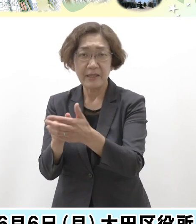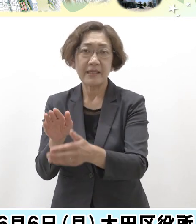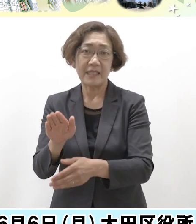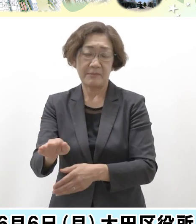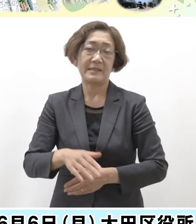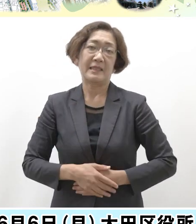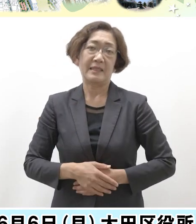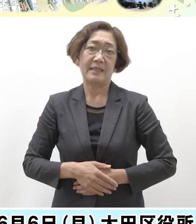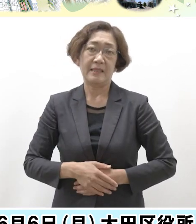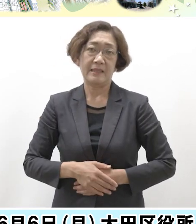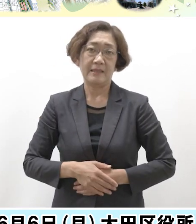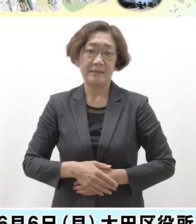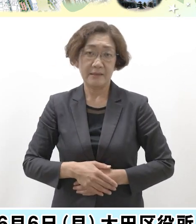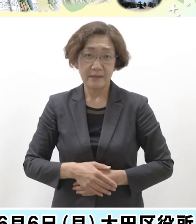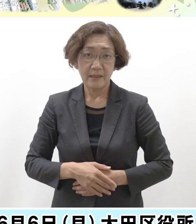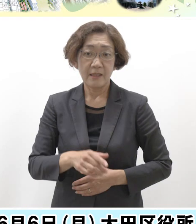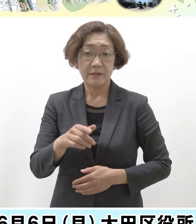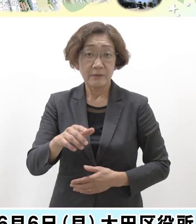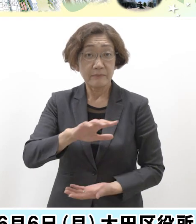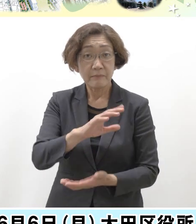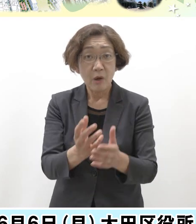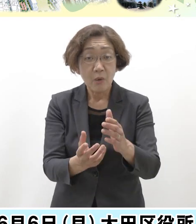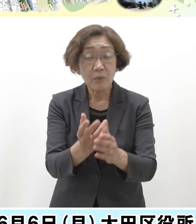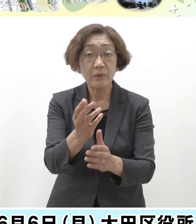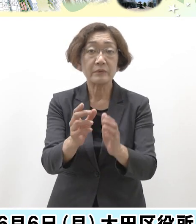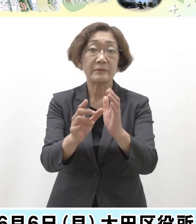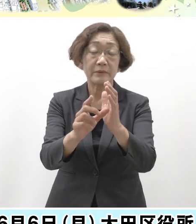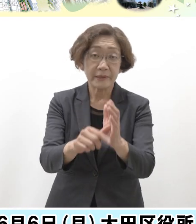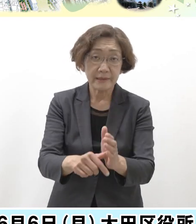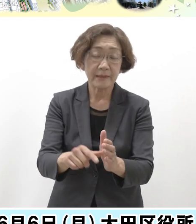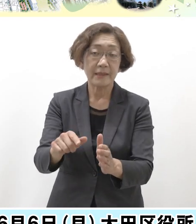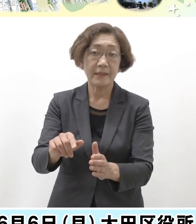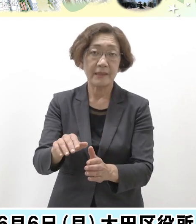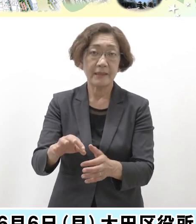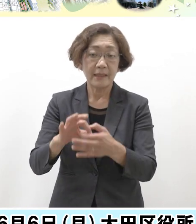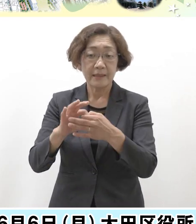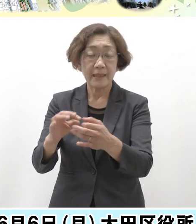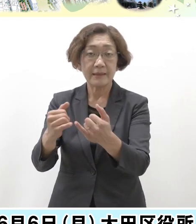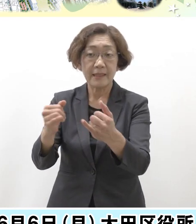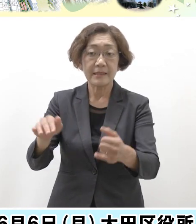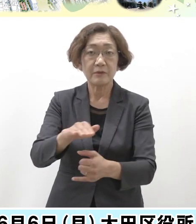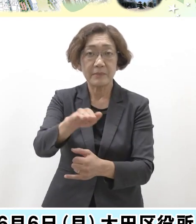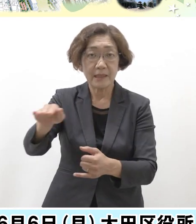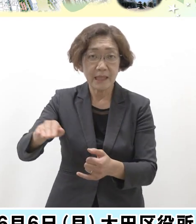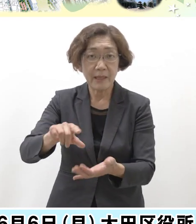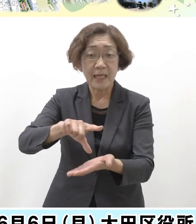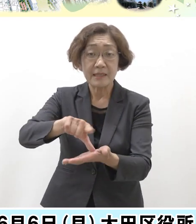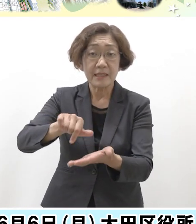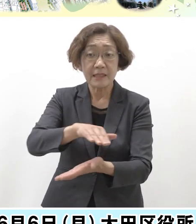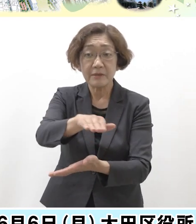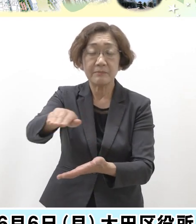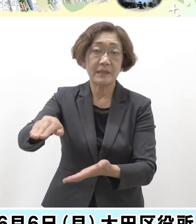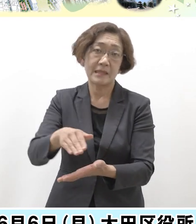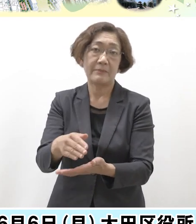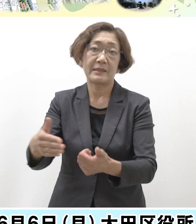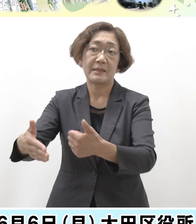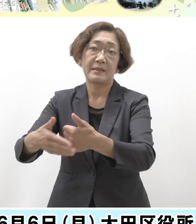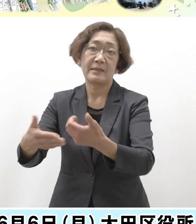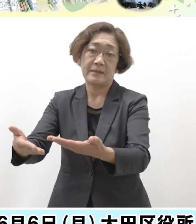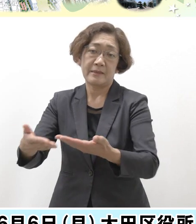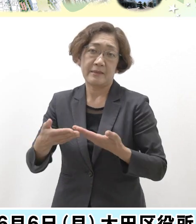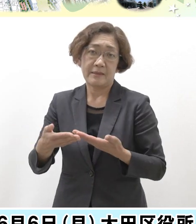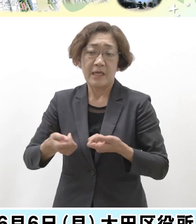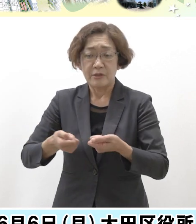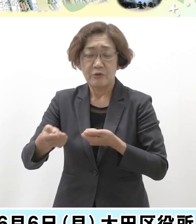に近隣住民の方々や関係機関と綿密な調整を行い、深いご理解とご協力のもと